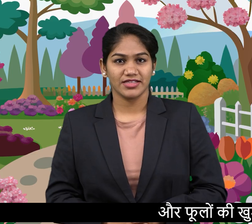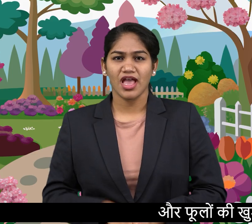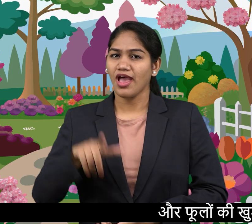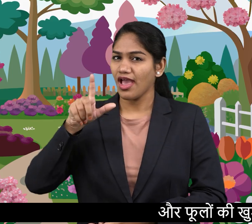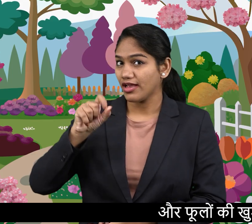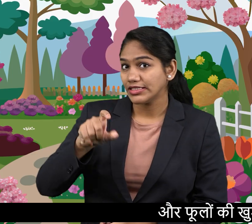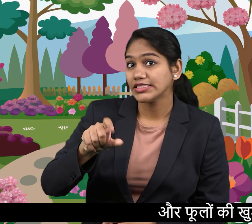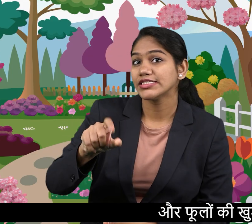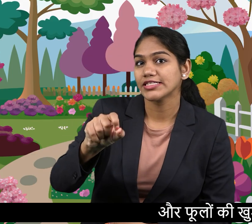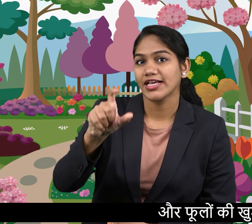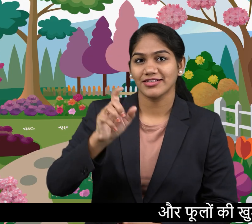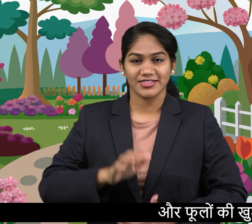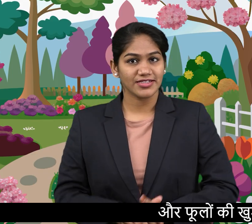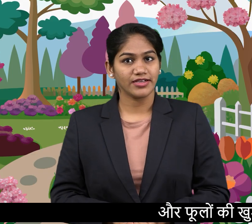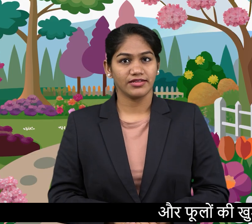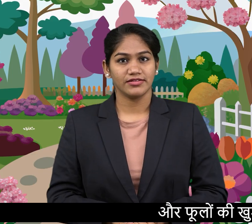है।